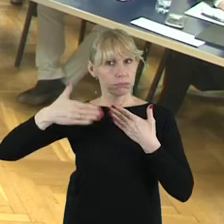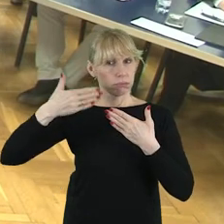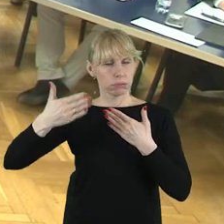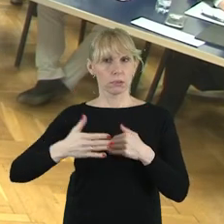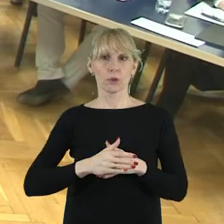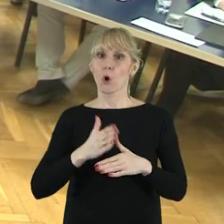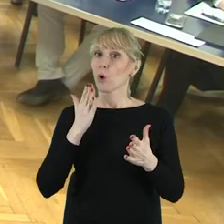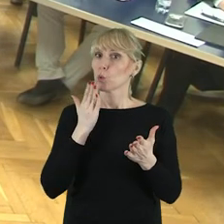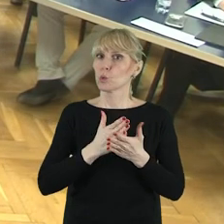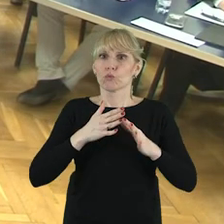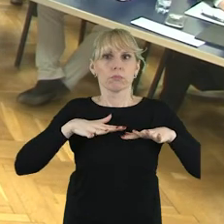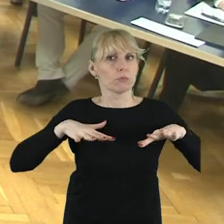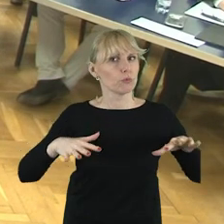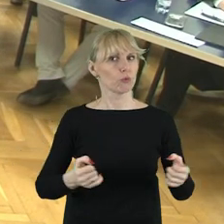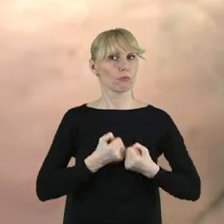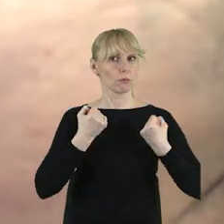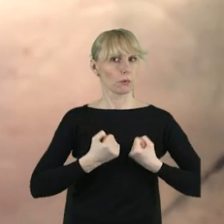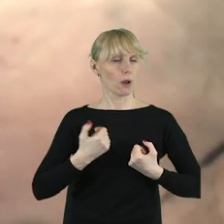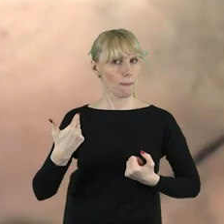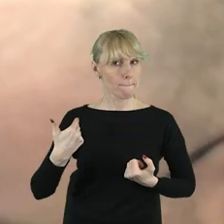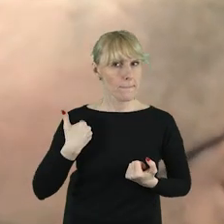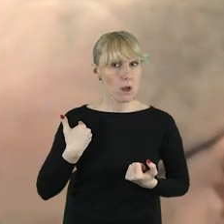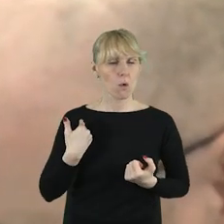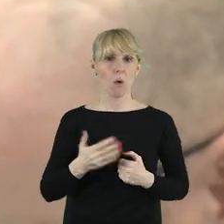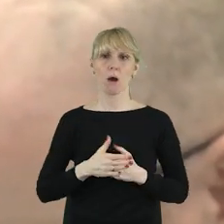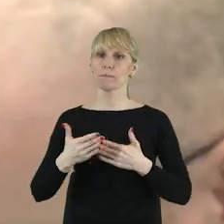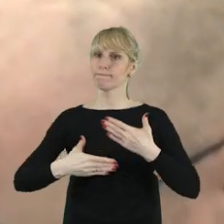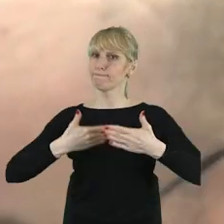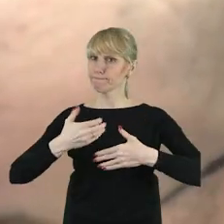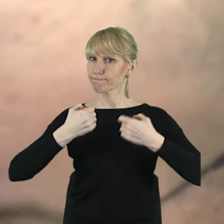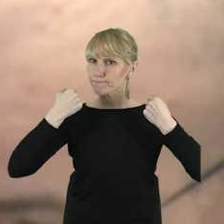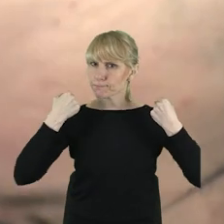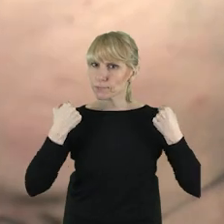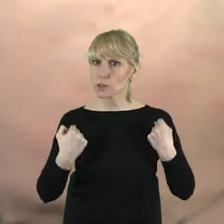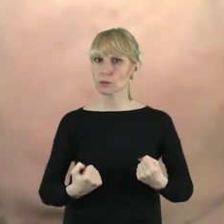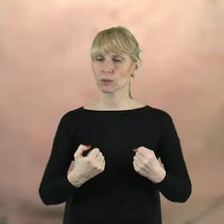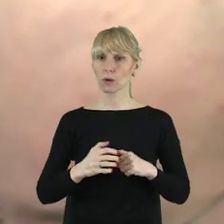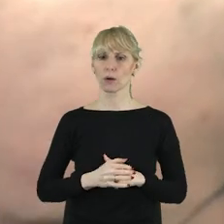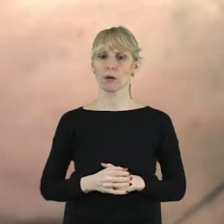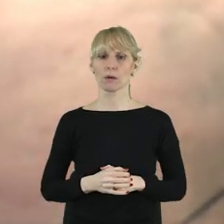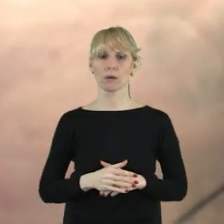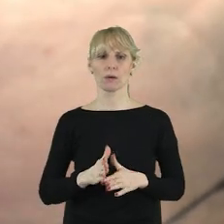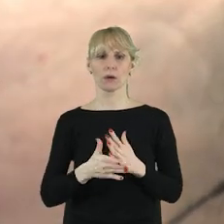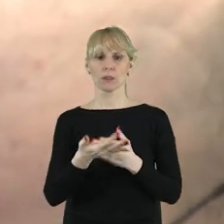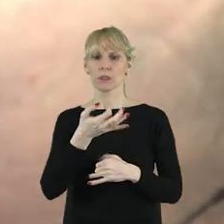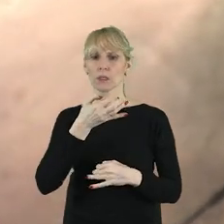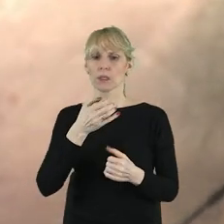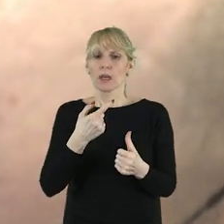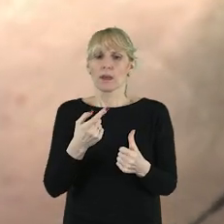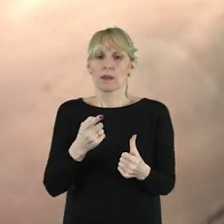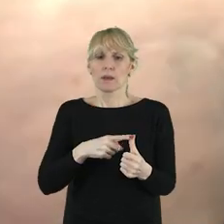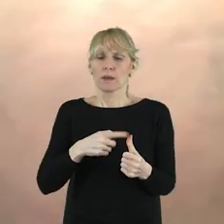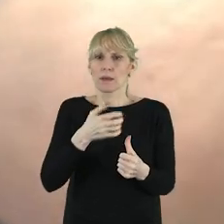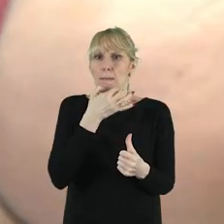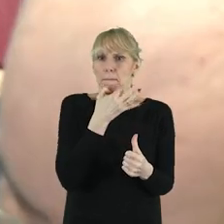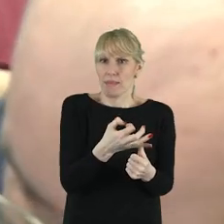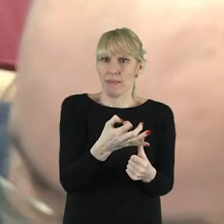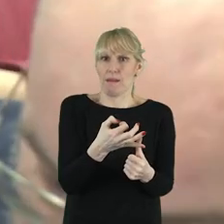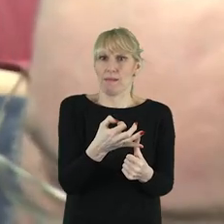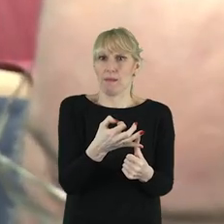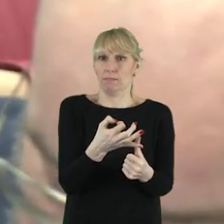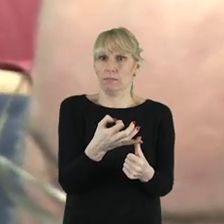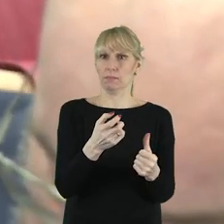dalszych wysiłkach. Ja mam pytanie, jakie czynności i jakie wysiłki zostały podjęte? Bo tak naprawdę,